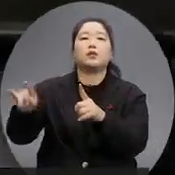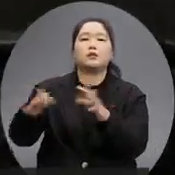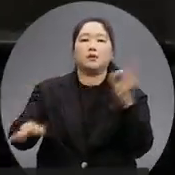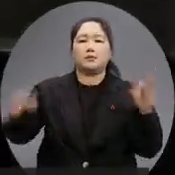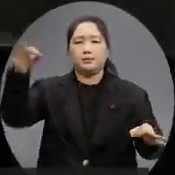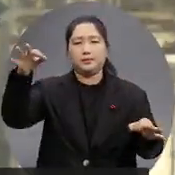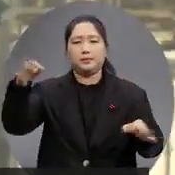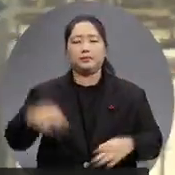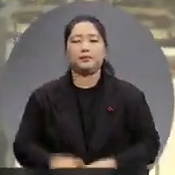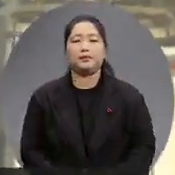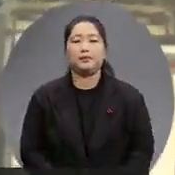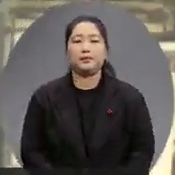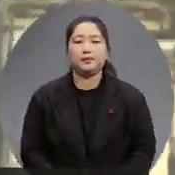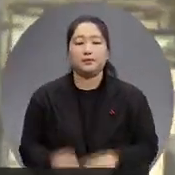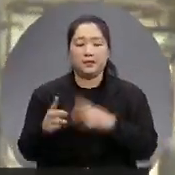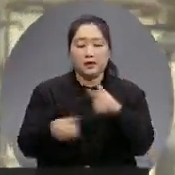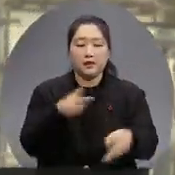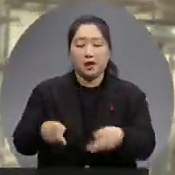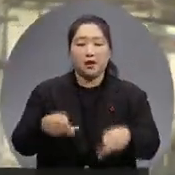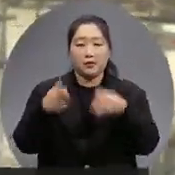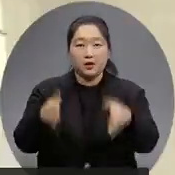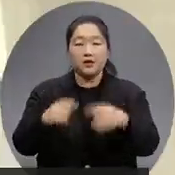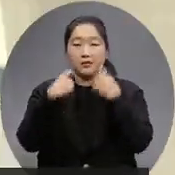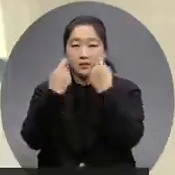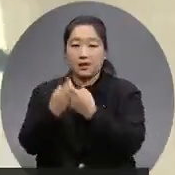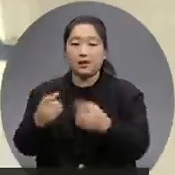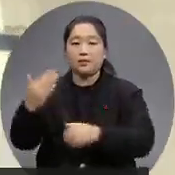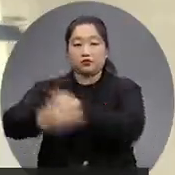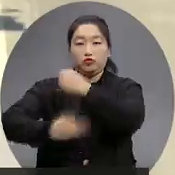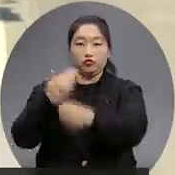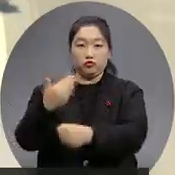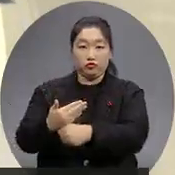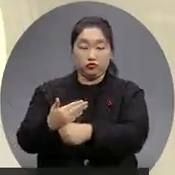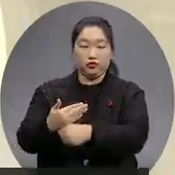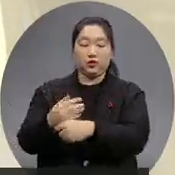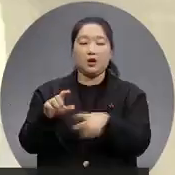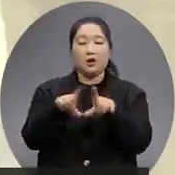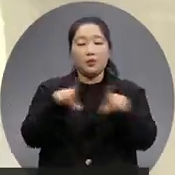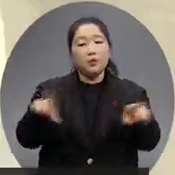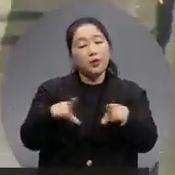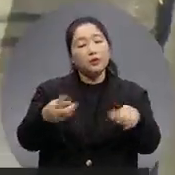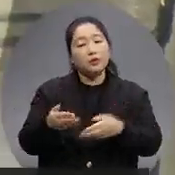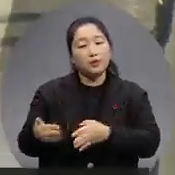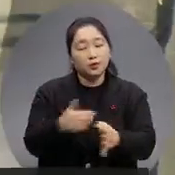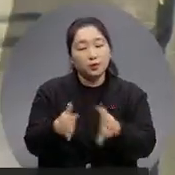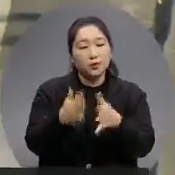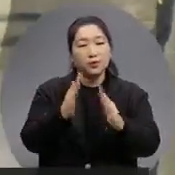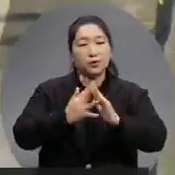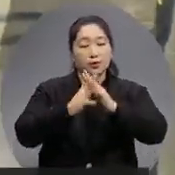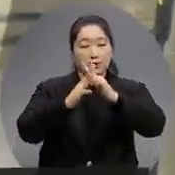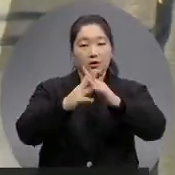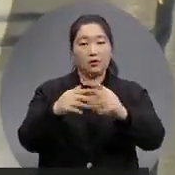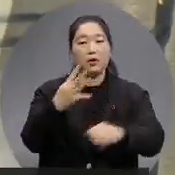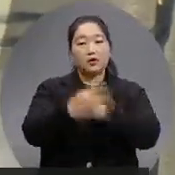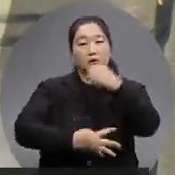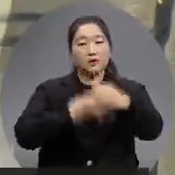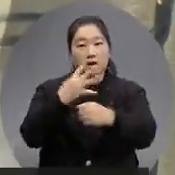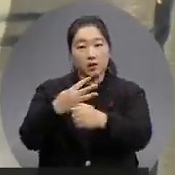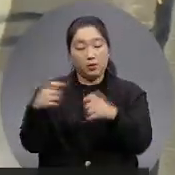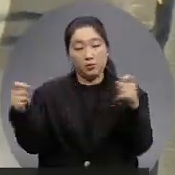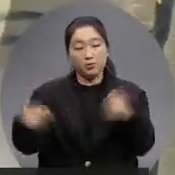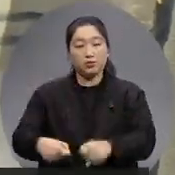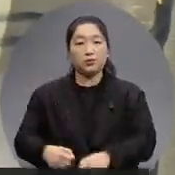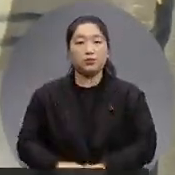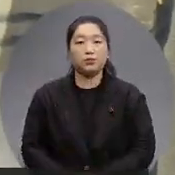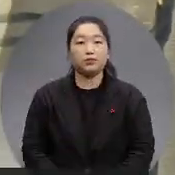있습니다. 사업 기간도 민자는 9년을 내걸어 통상 도로공사가 짓는 기간보다 4년 이상 짧은